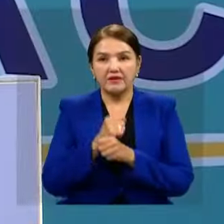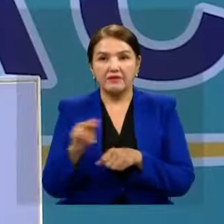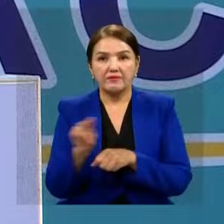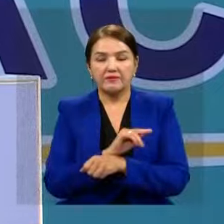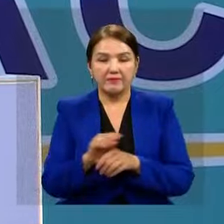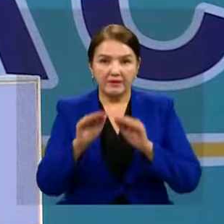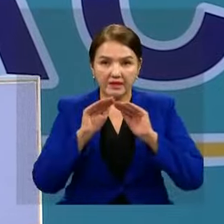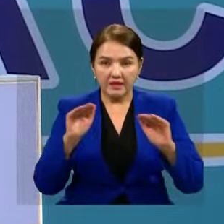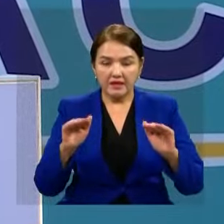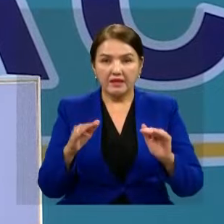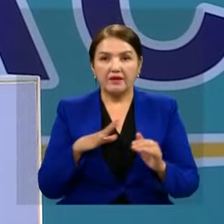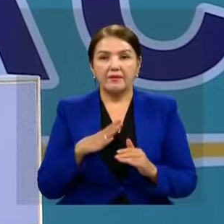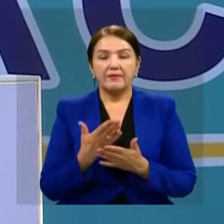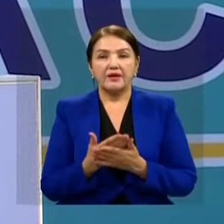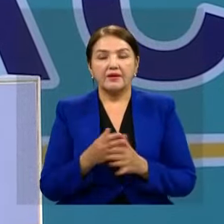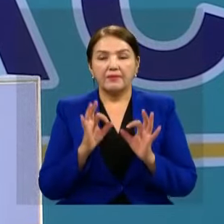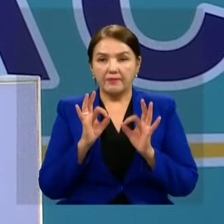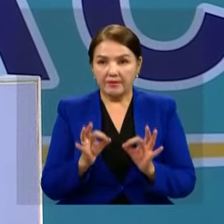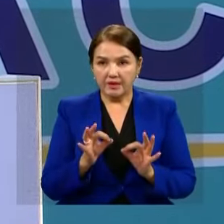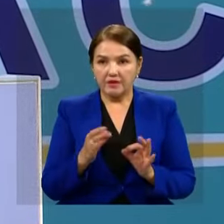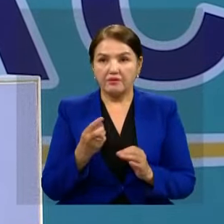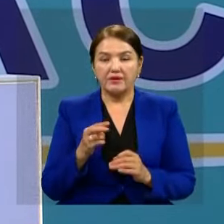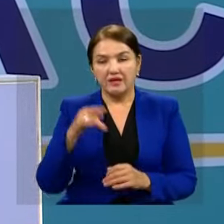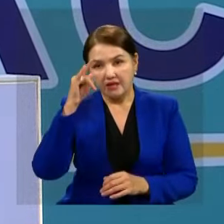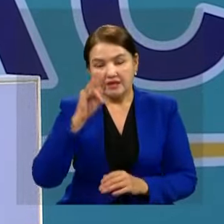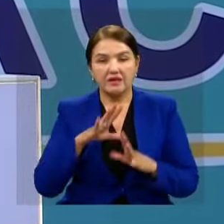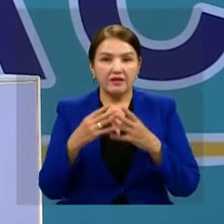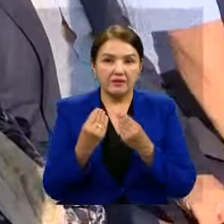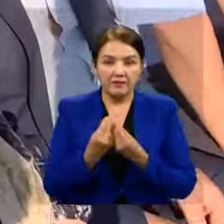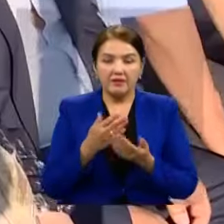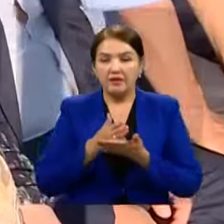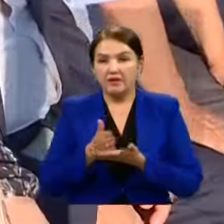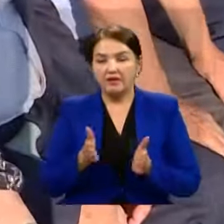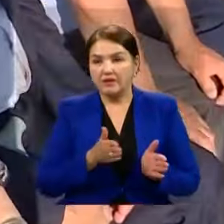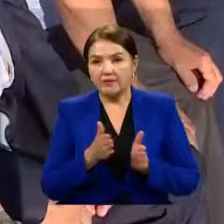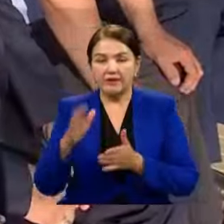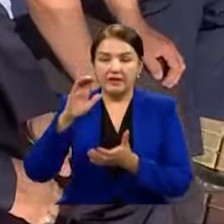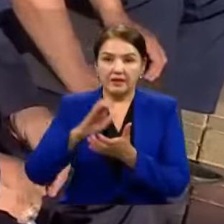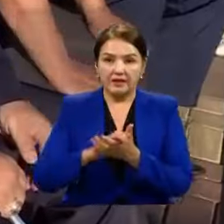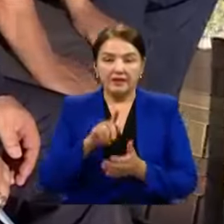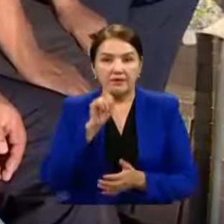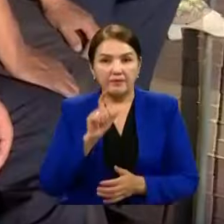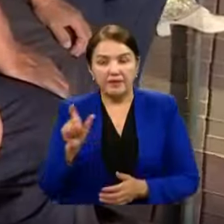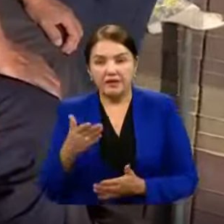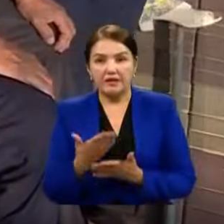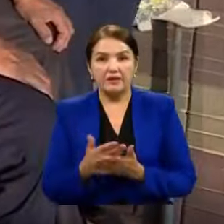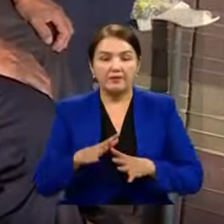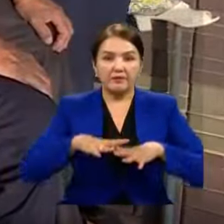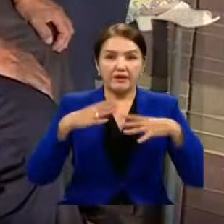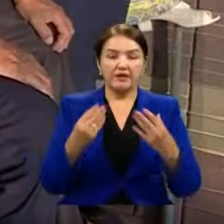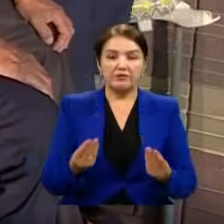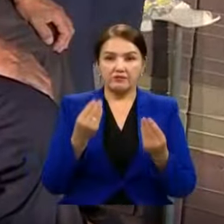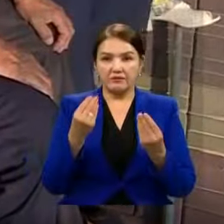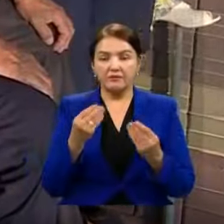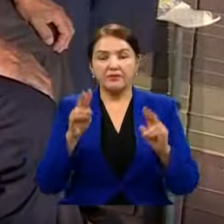воспитания детей, продвижение положительного имиджа казахской семьи путем ознакомления молодого поколения с наиболее